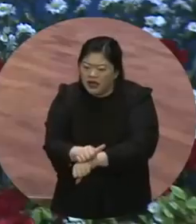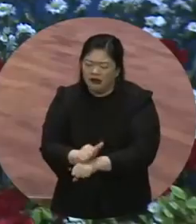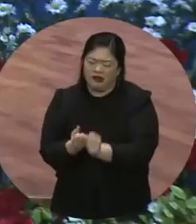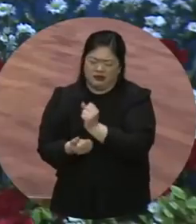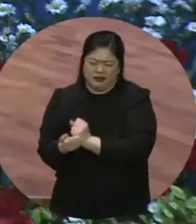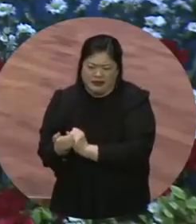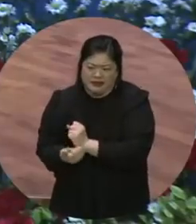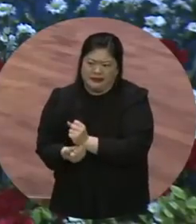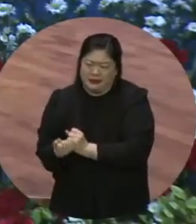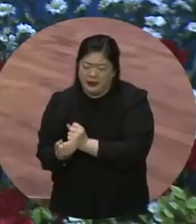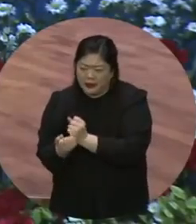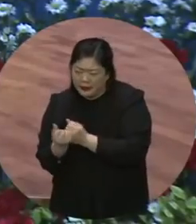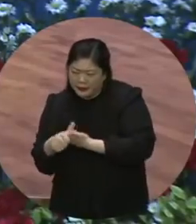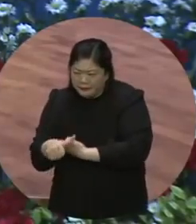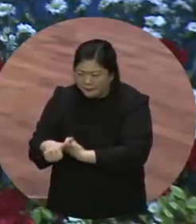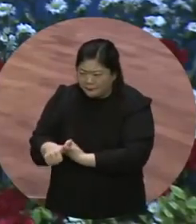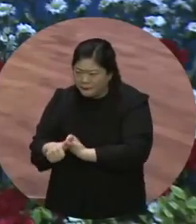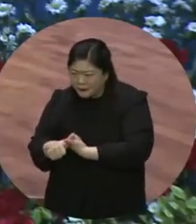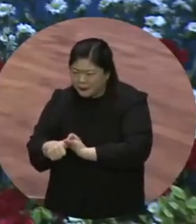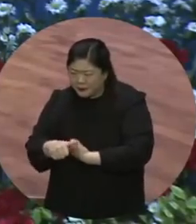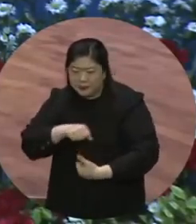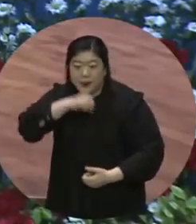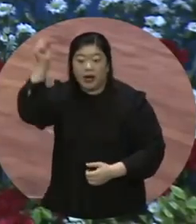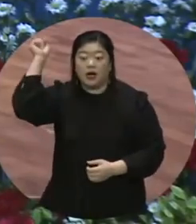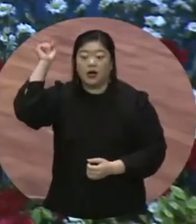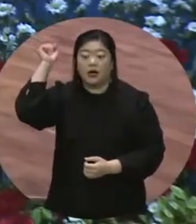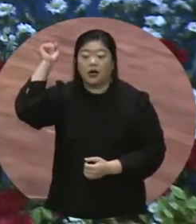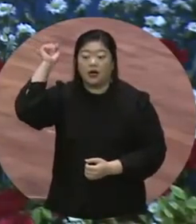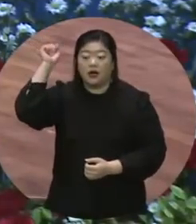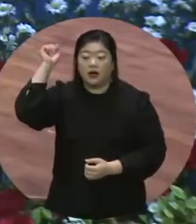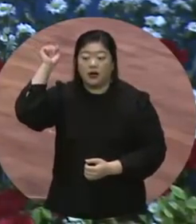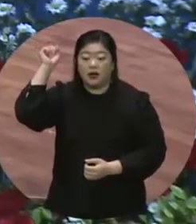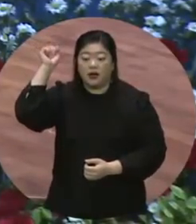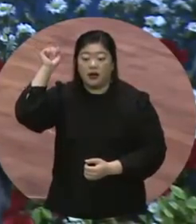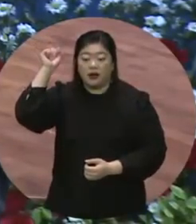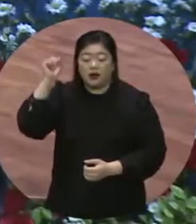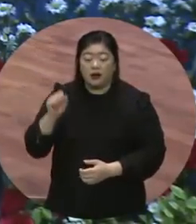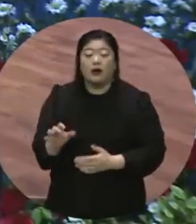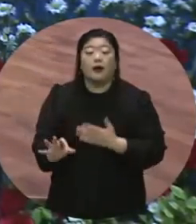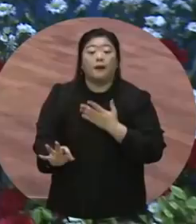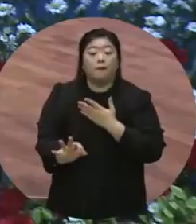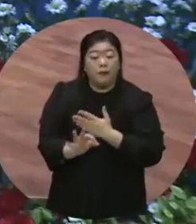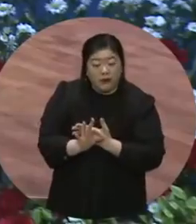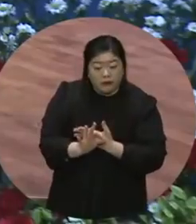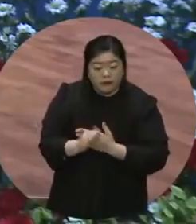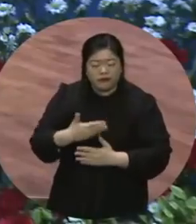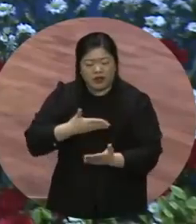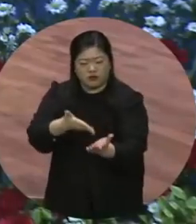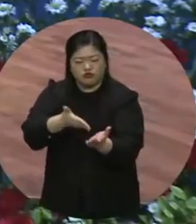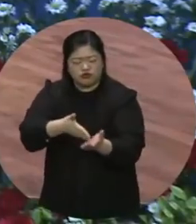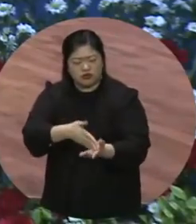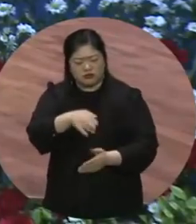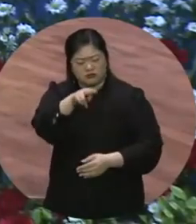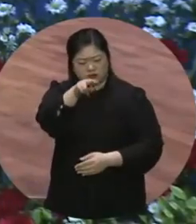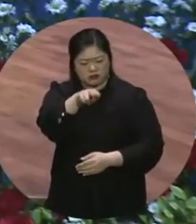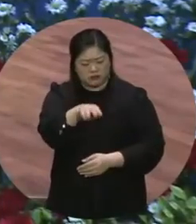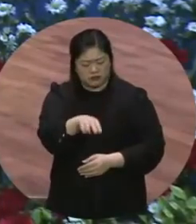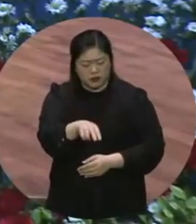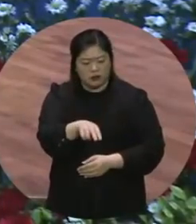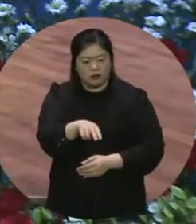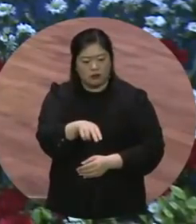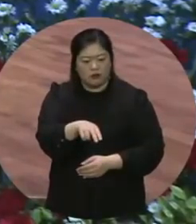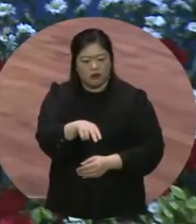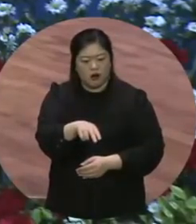것입니다. 자, 이런 구조의 모습을 보면서요. 저는 우리가 육신